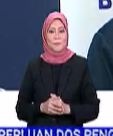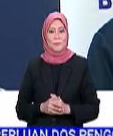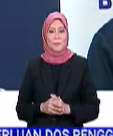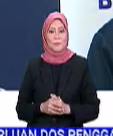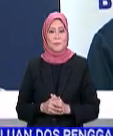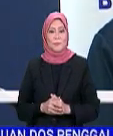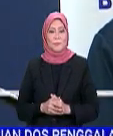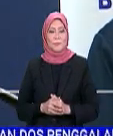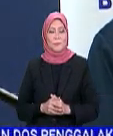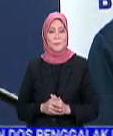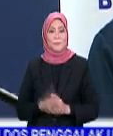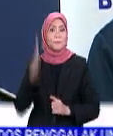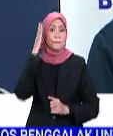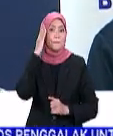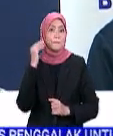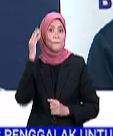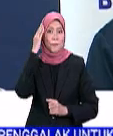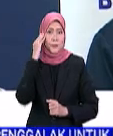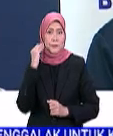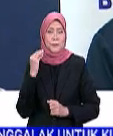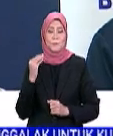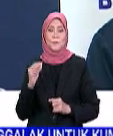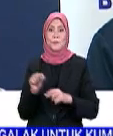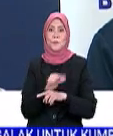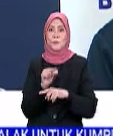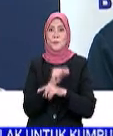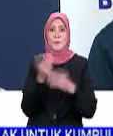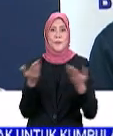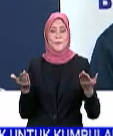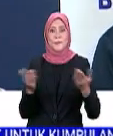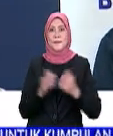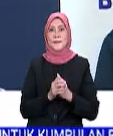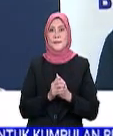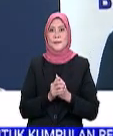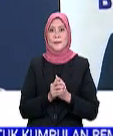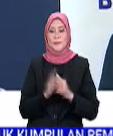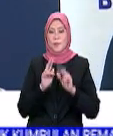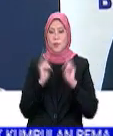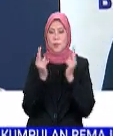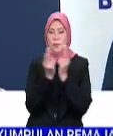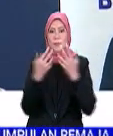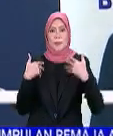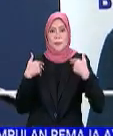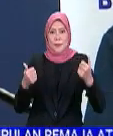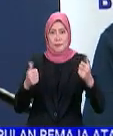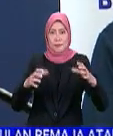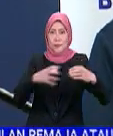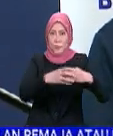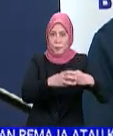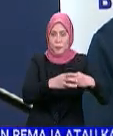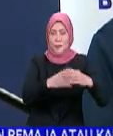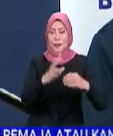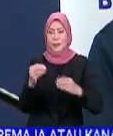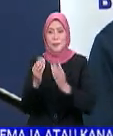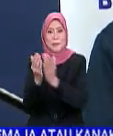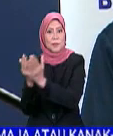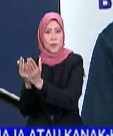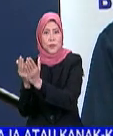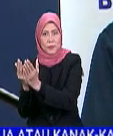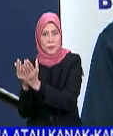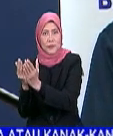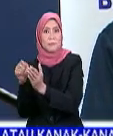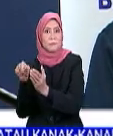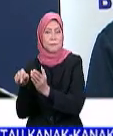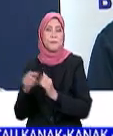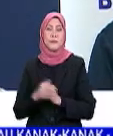Pendalaman kita akan guna sistem ataupun kita akan guna rangkaian klinik kesihatan kita dan sekolah-sekolah.